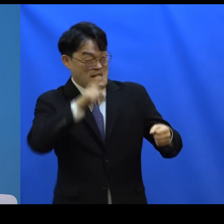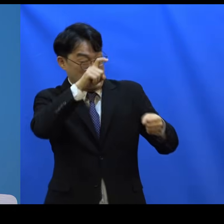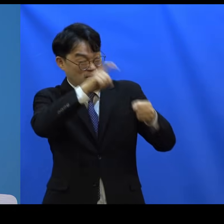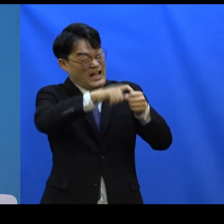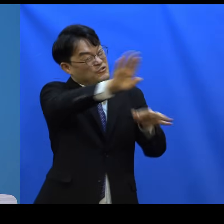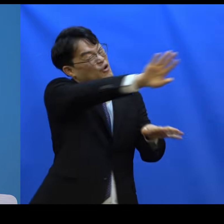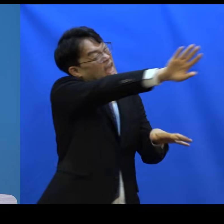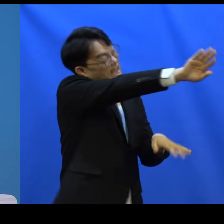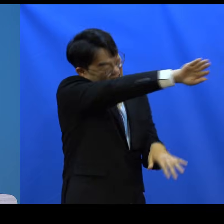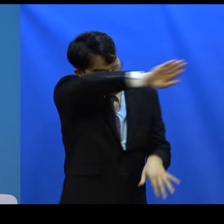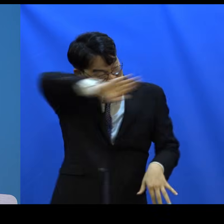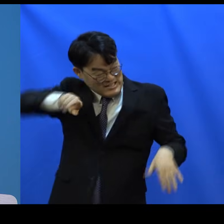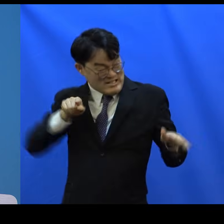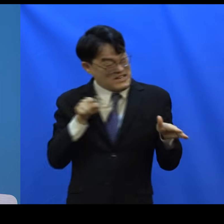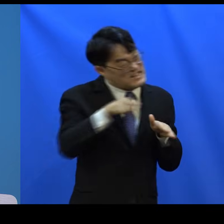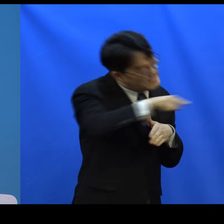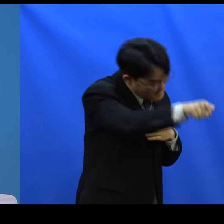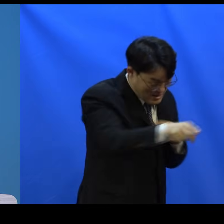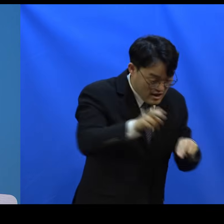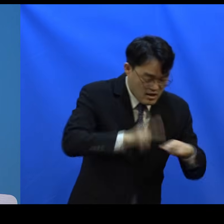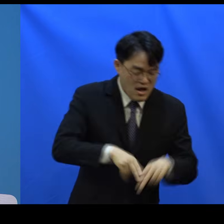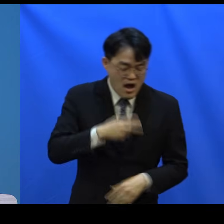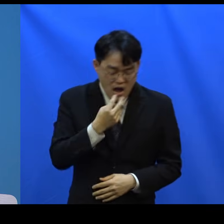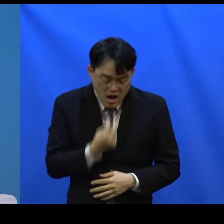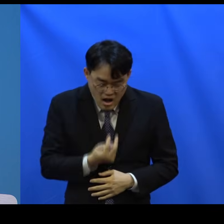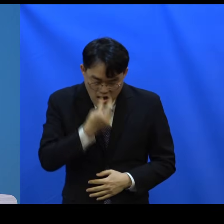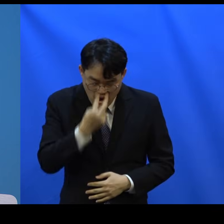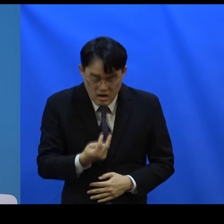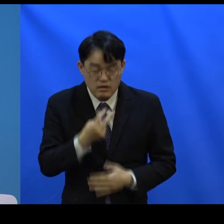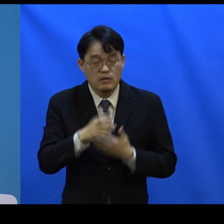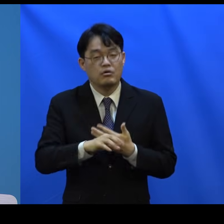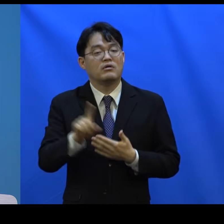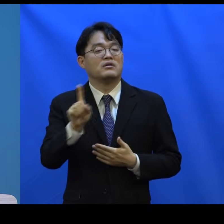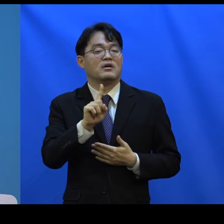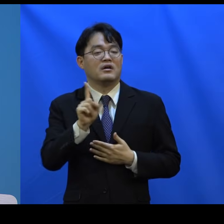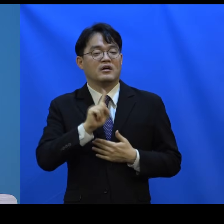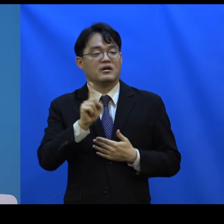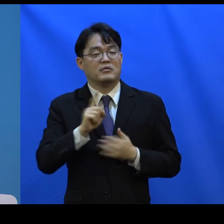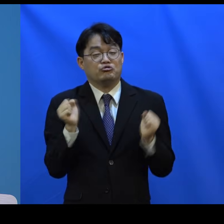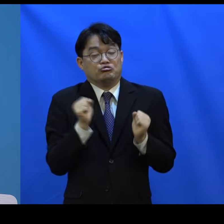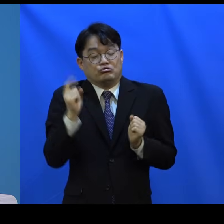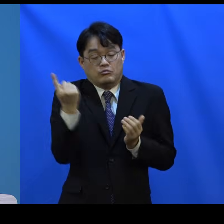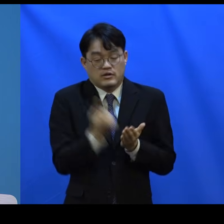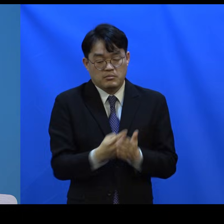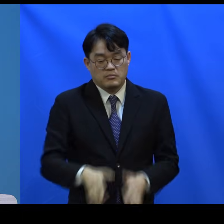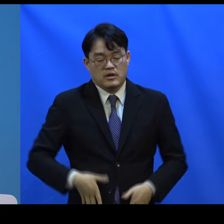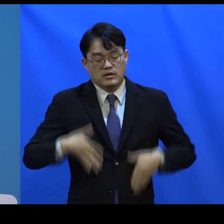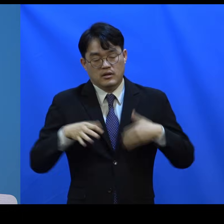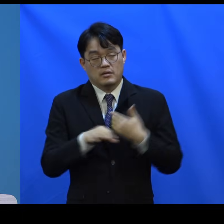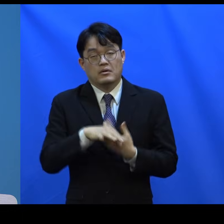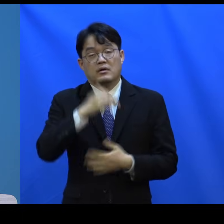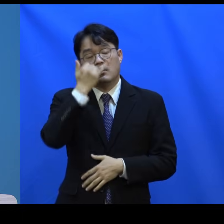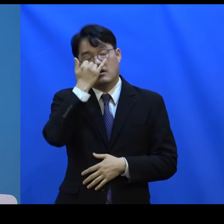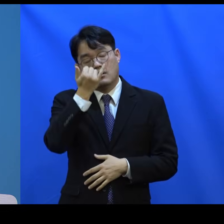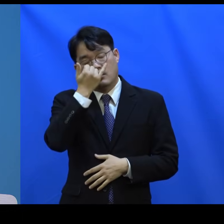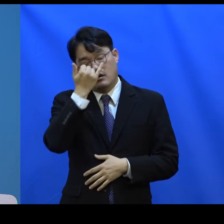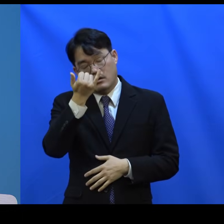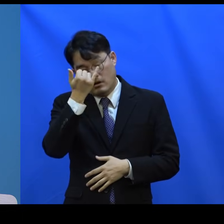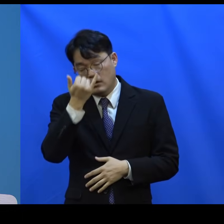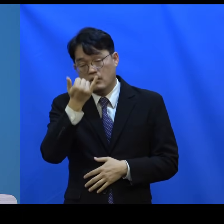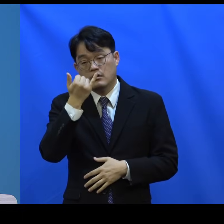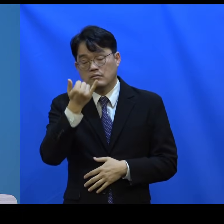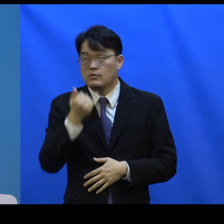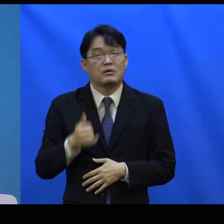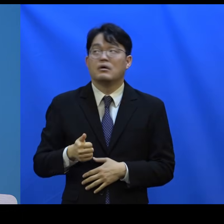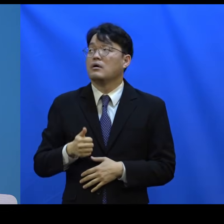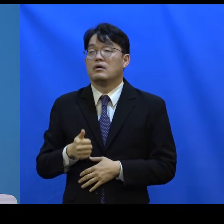어떤 분은 막 계속 이러다 보면 벌써 이미 집중력을 다 잃어버리고. 여러분 오늘 우리가 피곤한 일상을